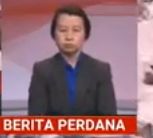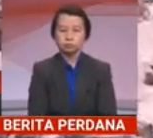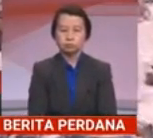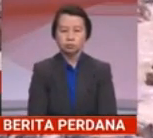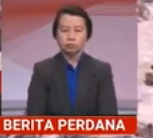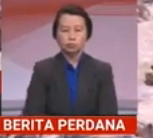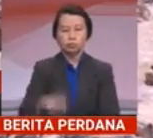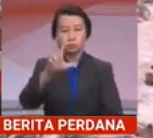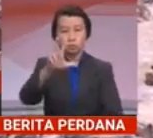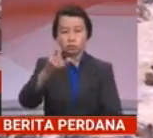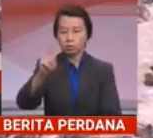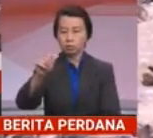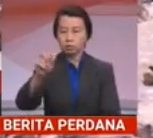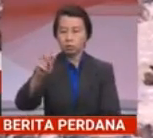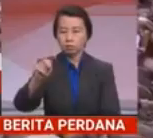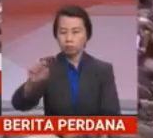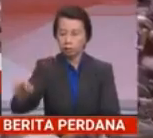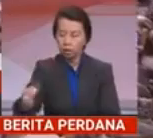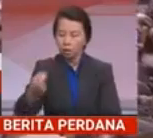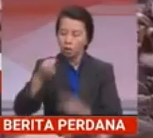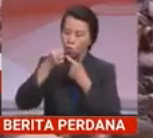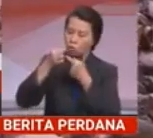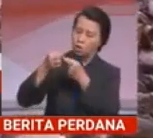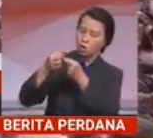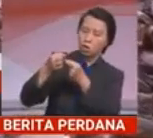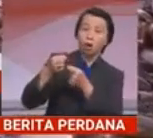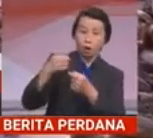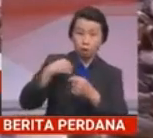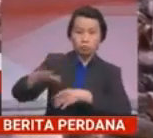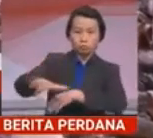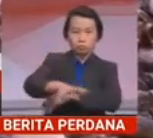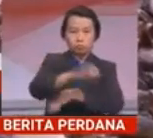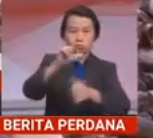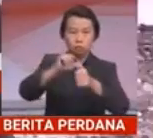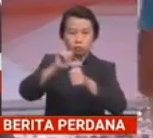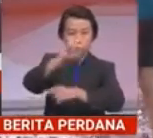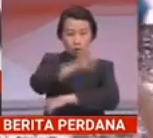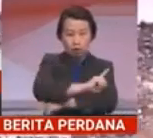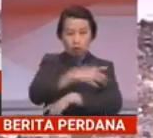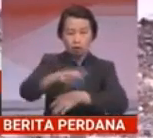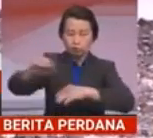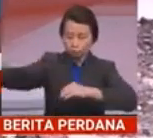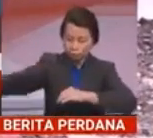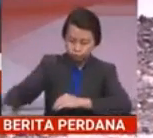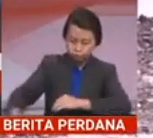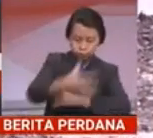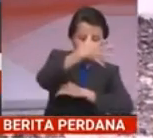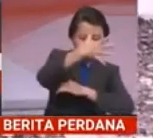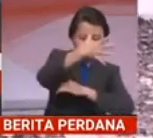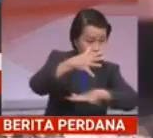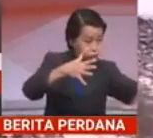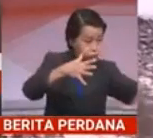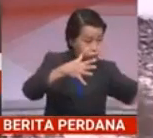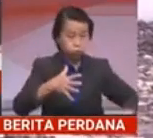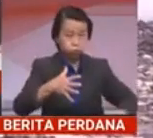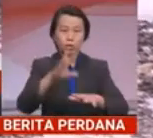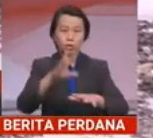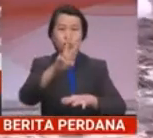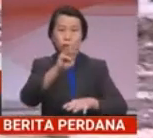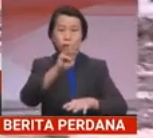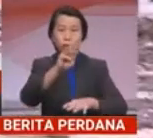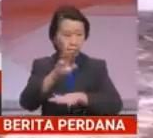Kira-kira 3 tan siput kabung terdampar di Pantai Cenang setiap hari selepas ditolak ombak besar sehingga mencecah 2